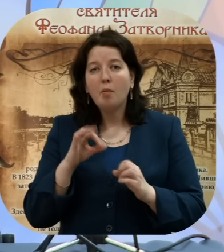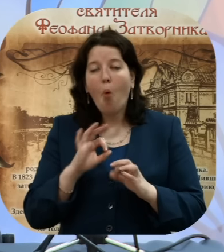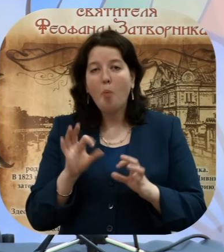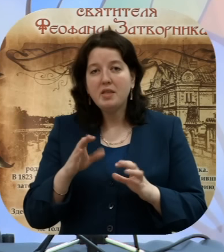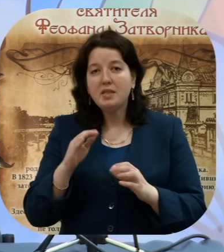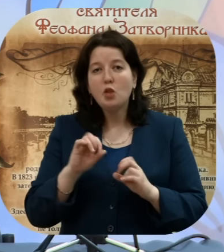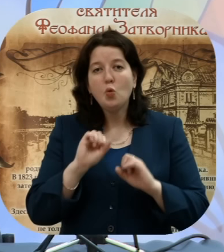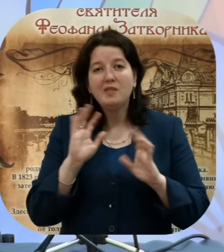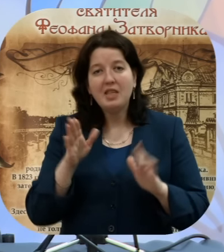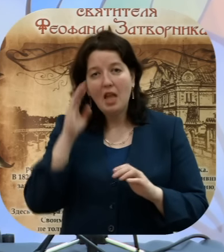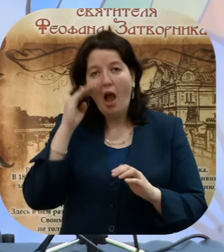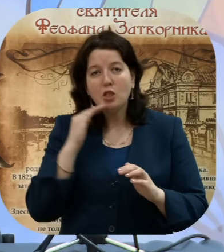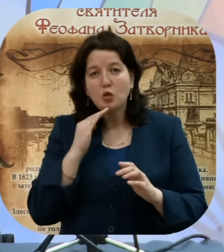идет о чем?